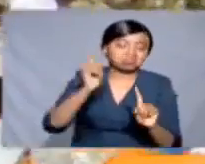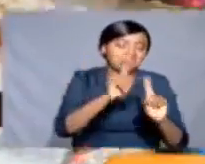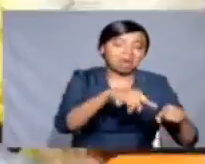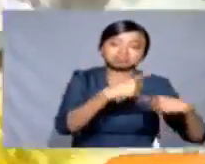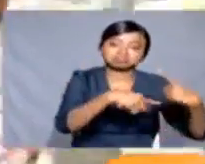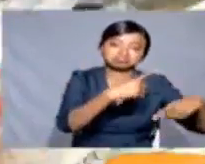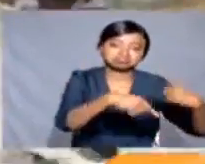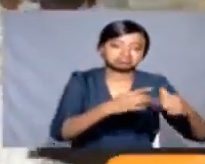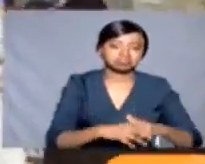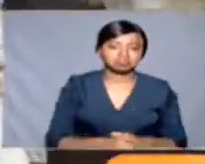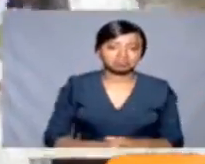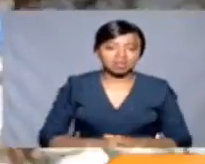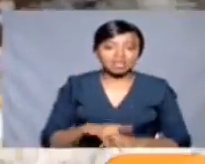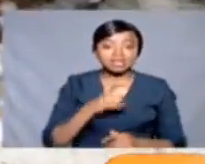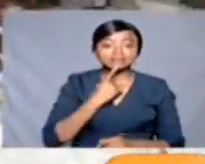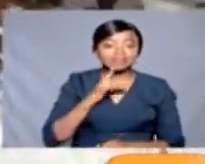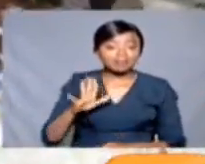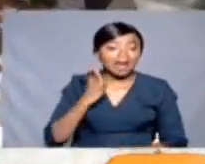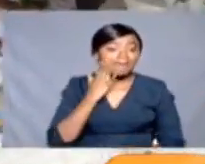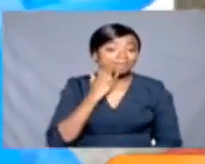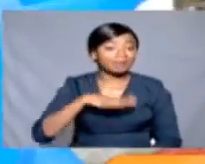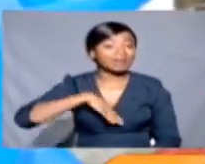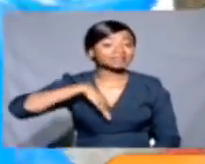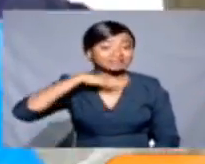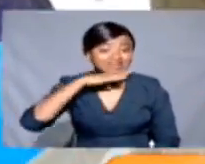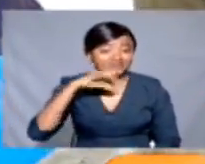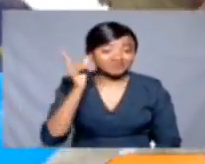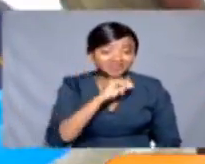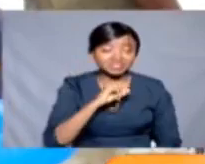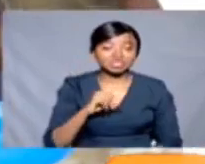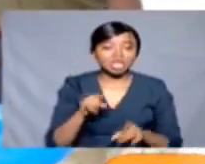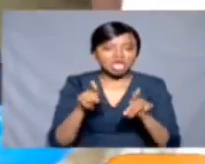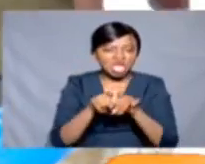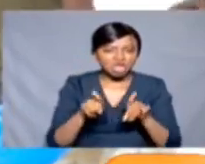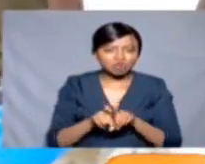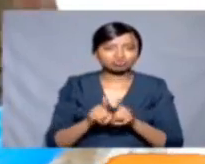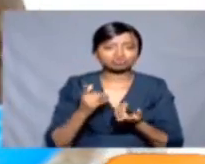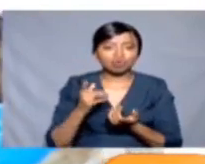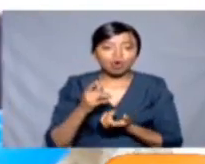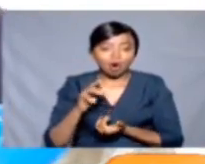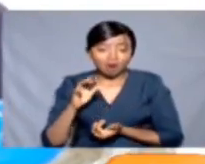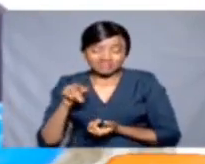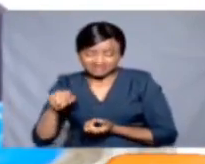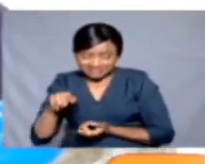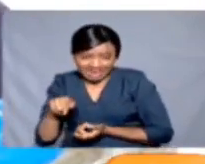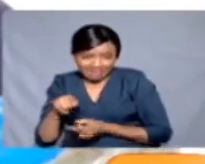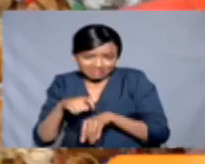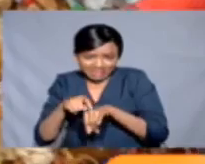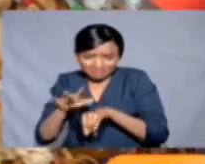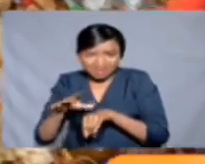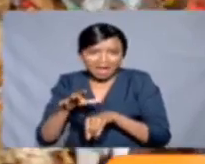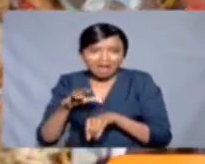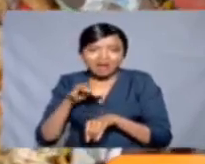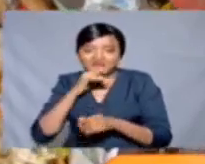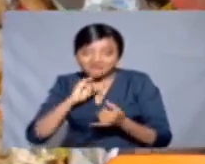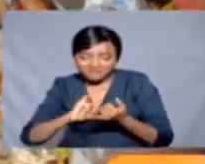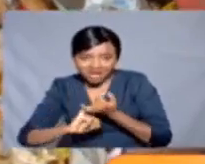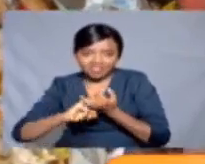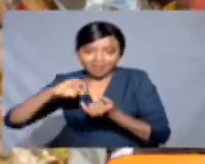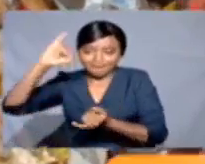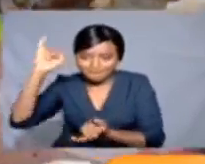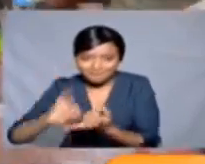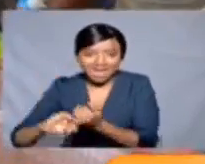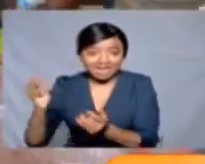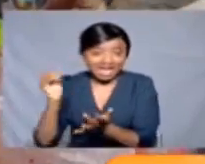He says that the death of his mother and mistreatment from the woman his father brought in as his stepmother drove him out of